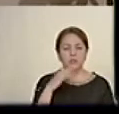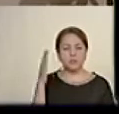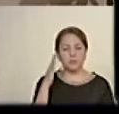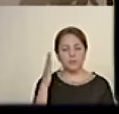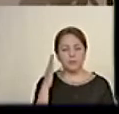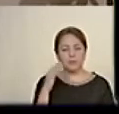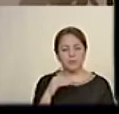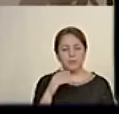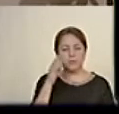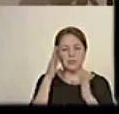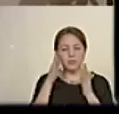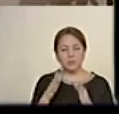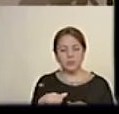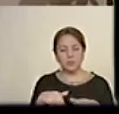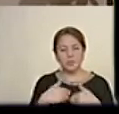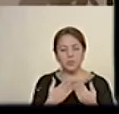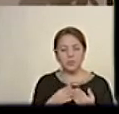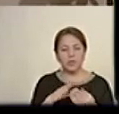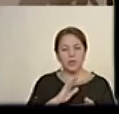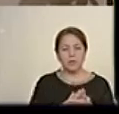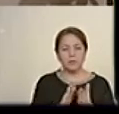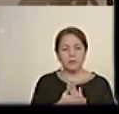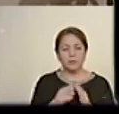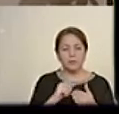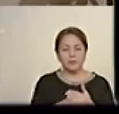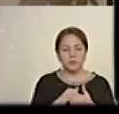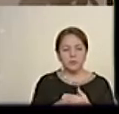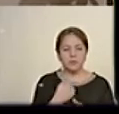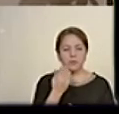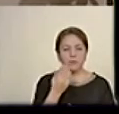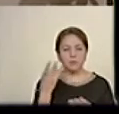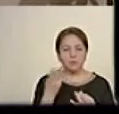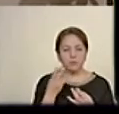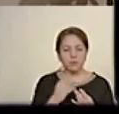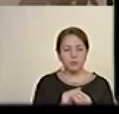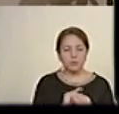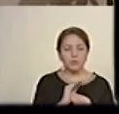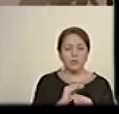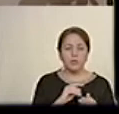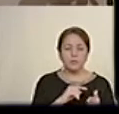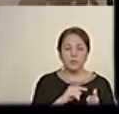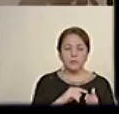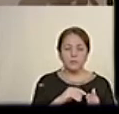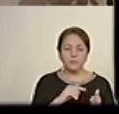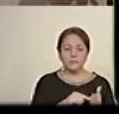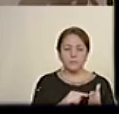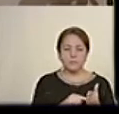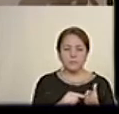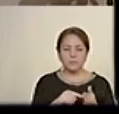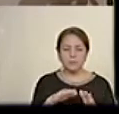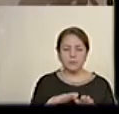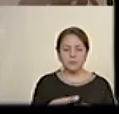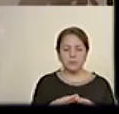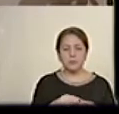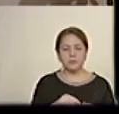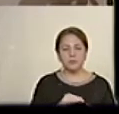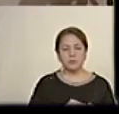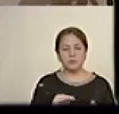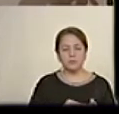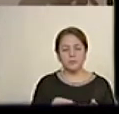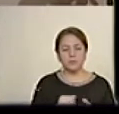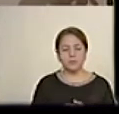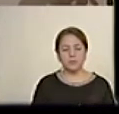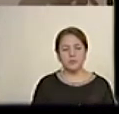обстоятельства причины, которые вы должны будете вставить в предложение. Ну что, ребята,